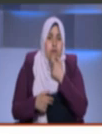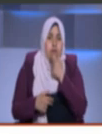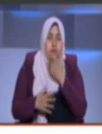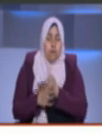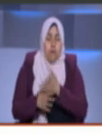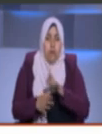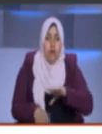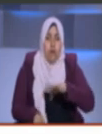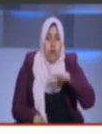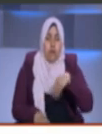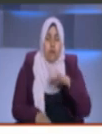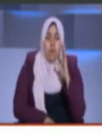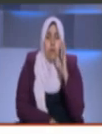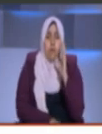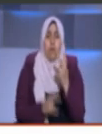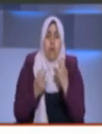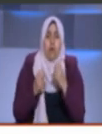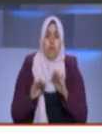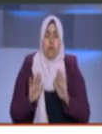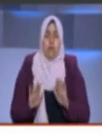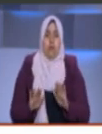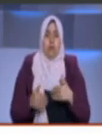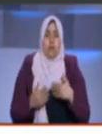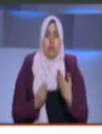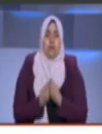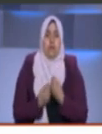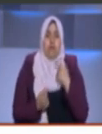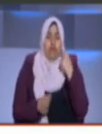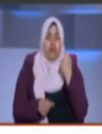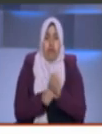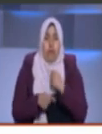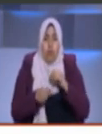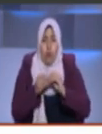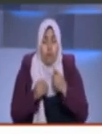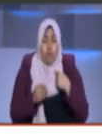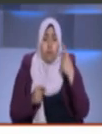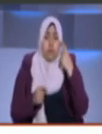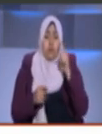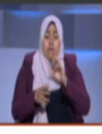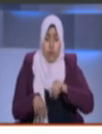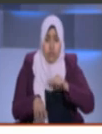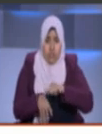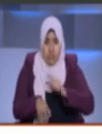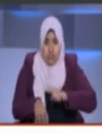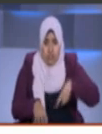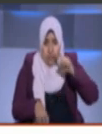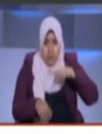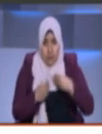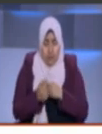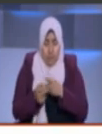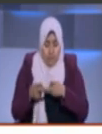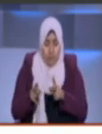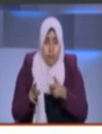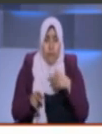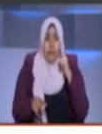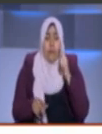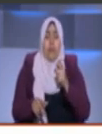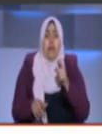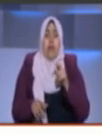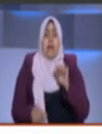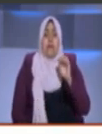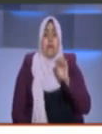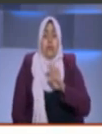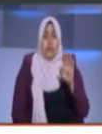واقفة يعني في مكانها، وذلك في ظل غياب بوريس جونز. لكن دينا اليوم بدأ البرلمان البريطاني